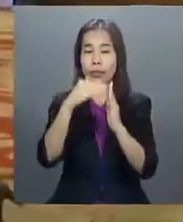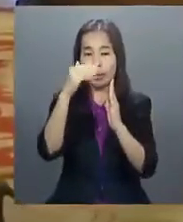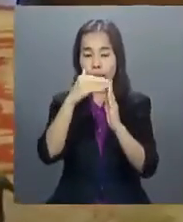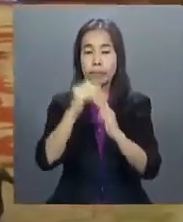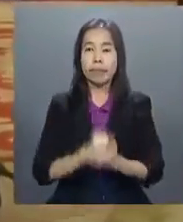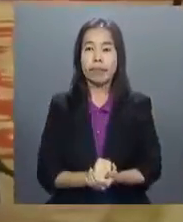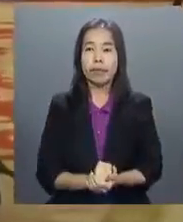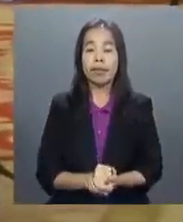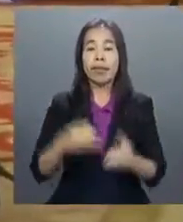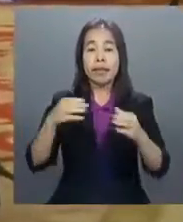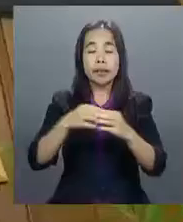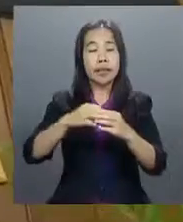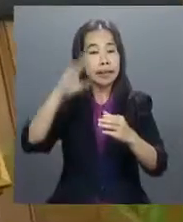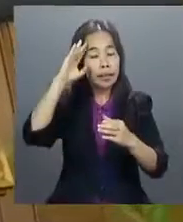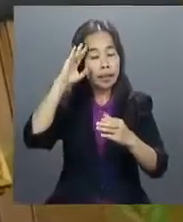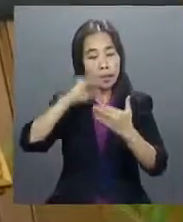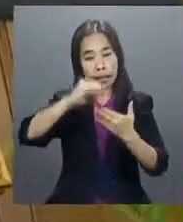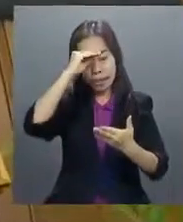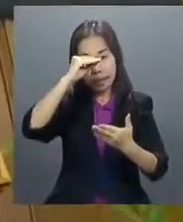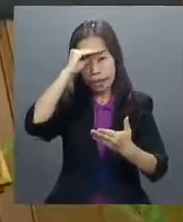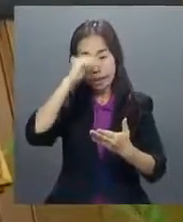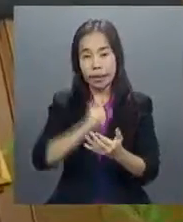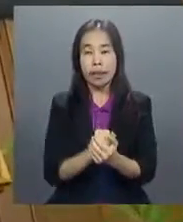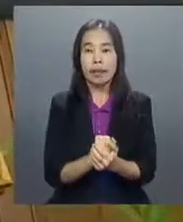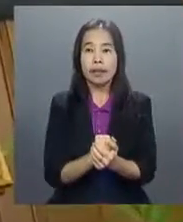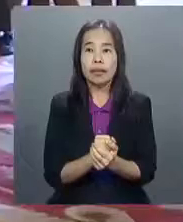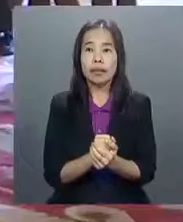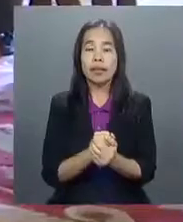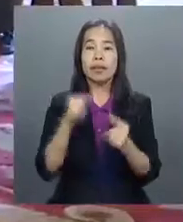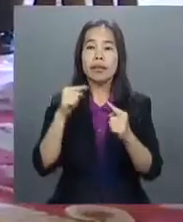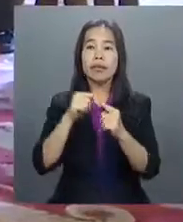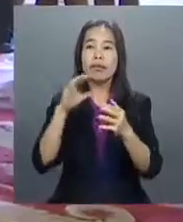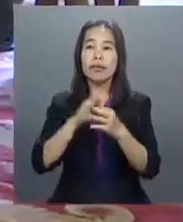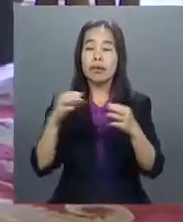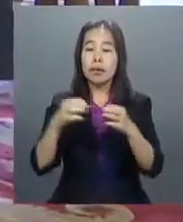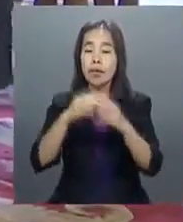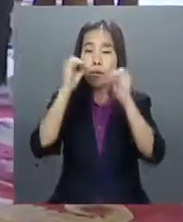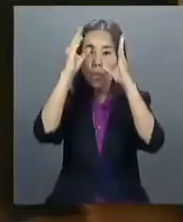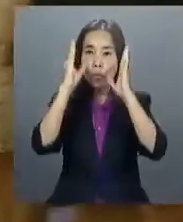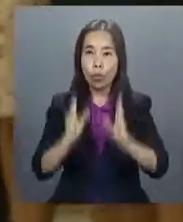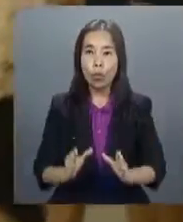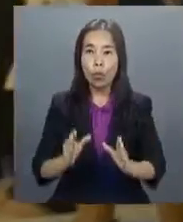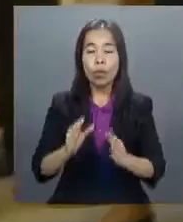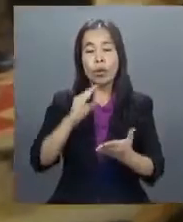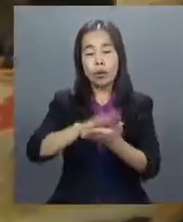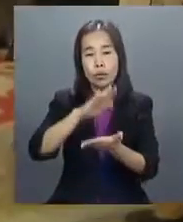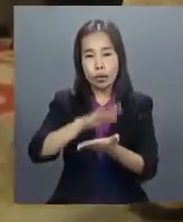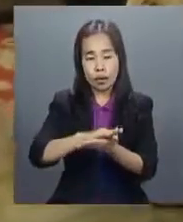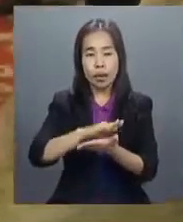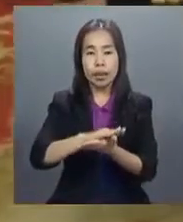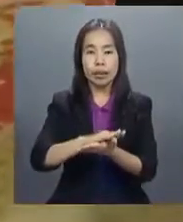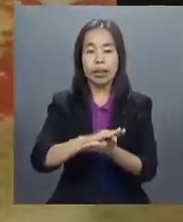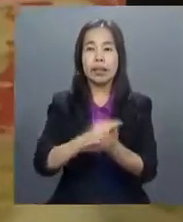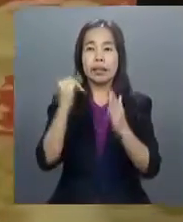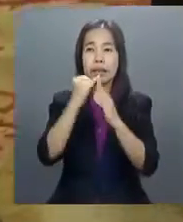นายทหารนักเรียนหลักสูตรชั้นในร้อยเหล่าขนส่งรุ่นที่51คณะครูและสภานักเรียนโรงเรียนประชาสงเคราะห์อำเภอบางระ